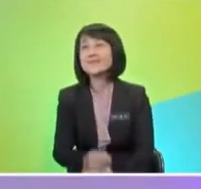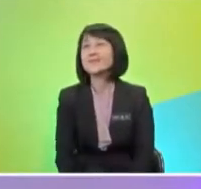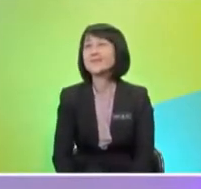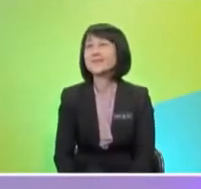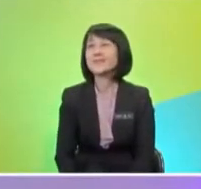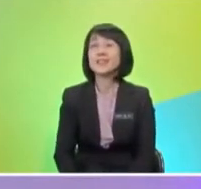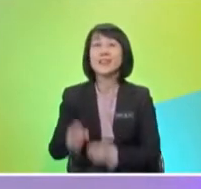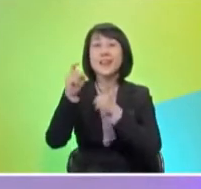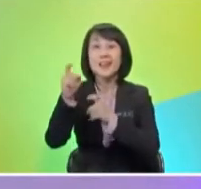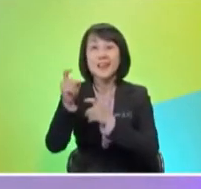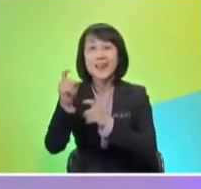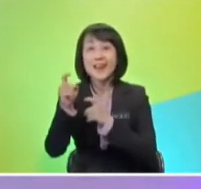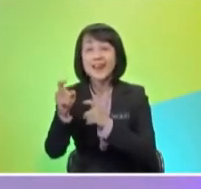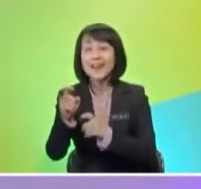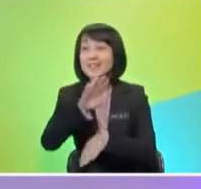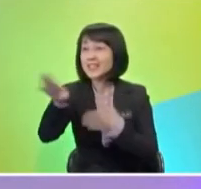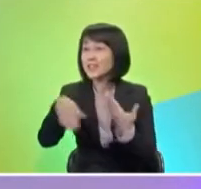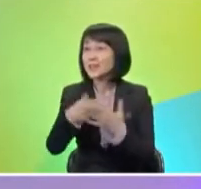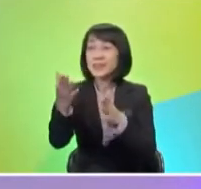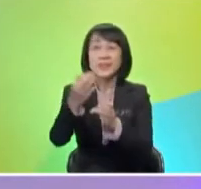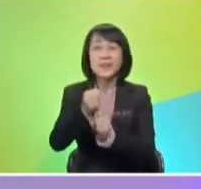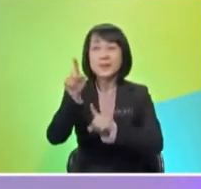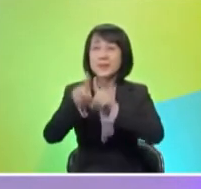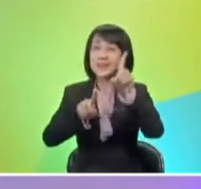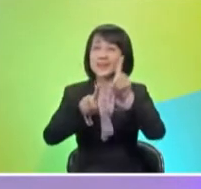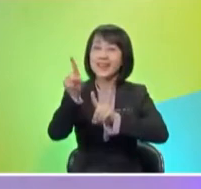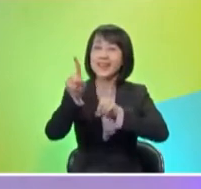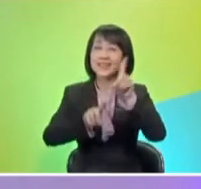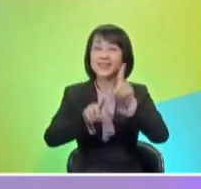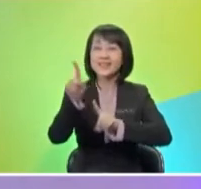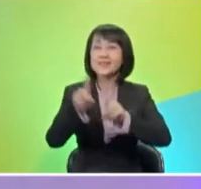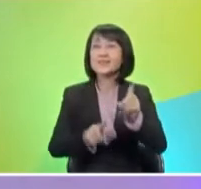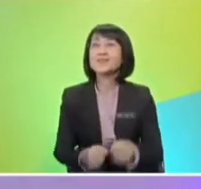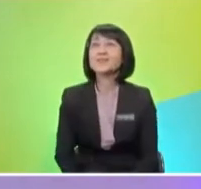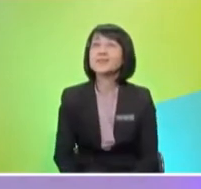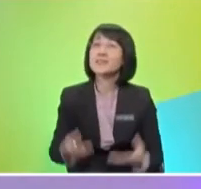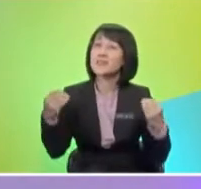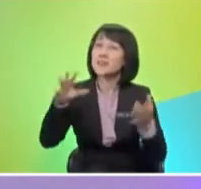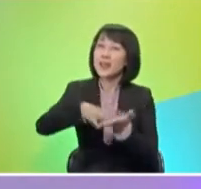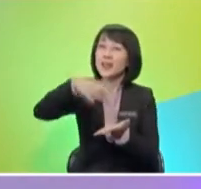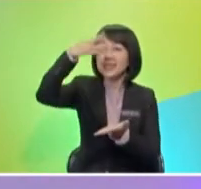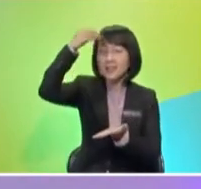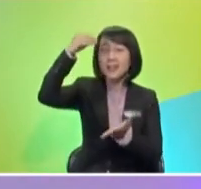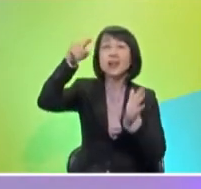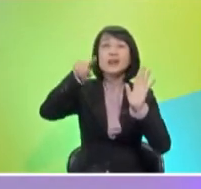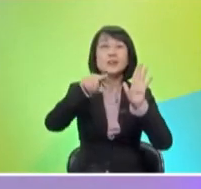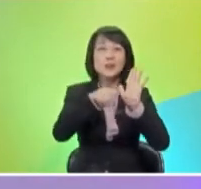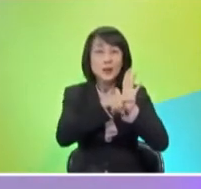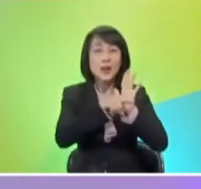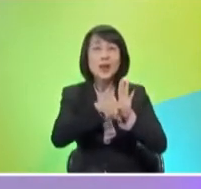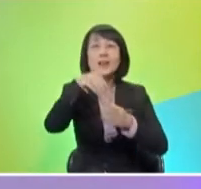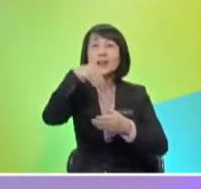ganjaran kita bagi untuk semua murid-murid kepada hari ini baik itulah dia kita Dapur belajar tolak Nambo dua dalam lingkungan